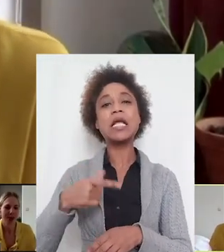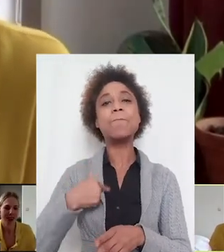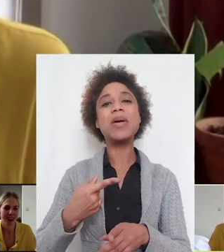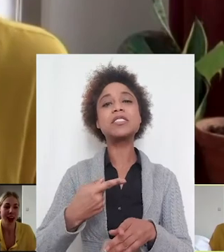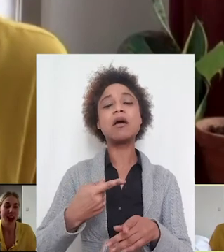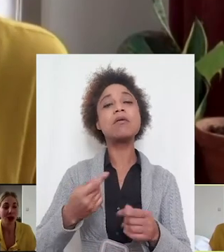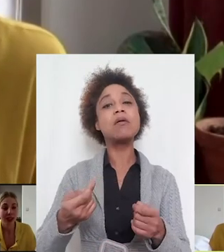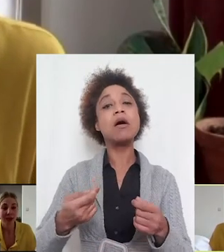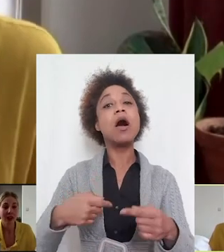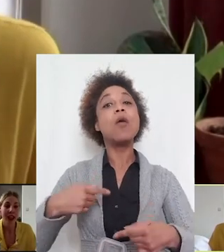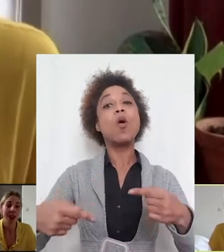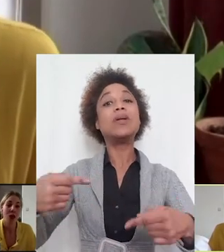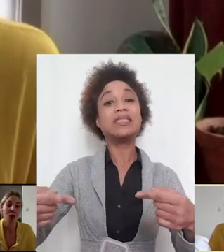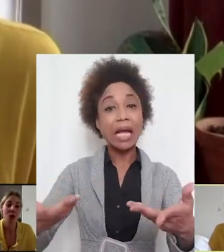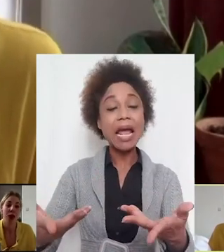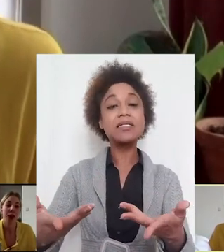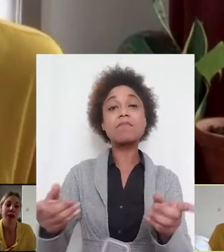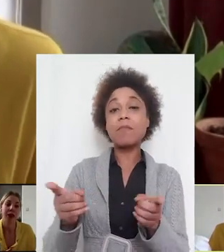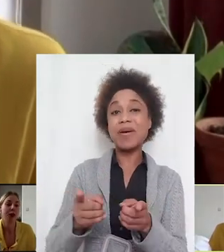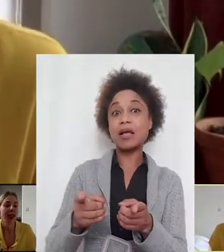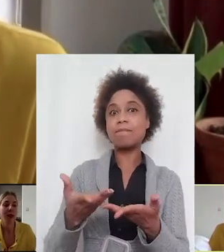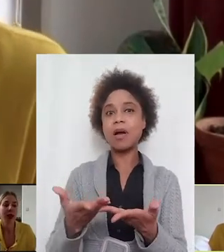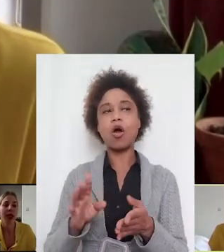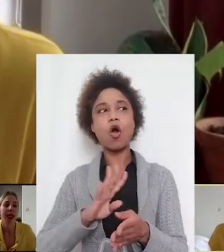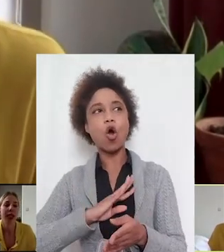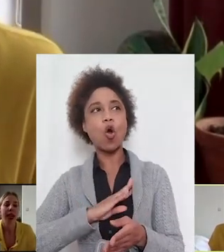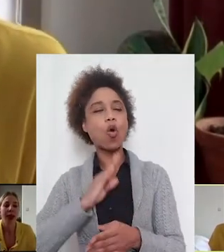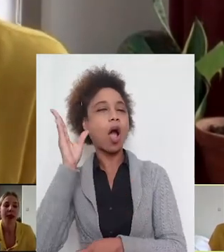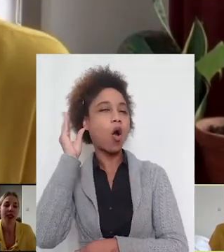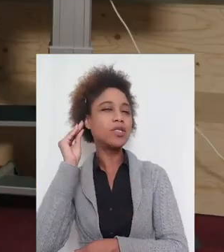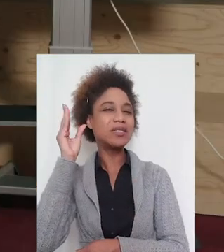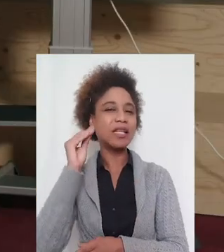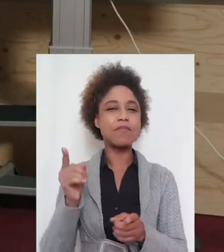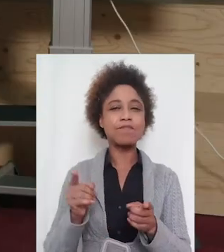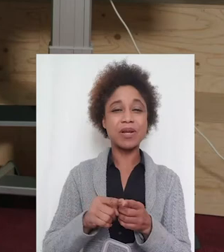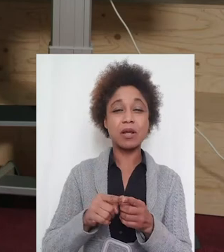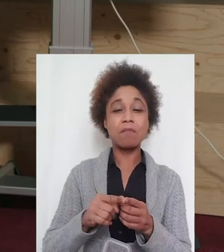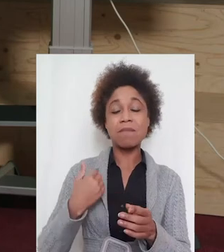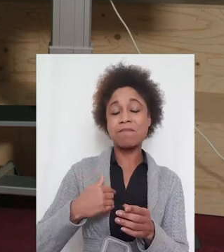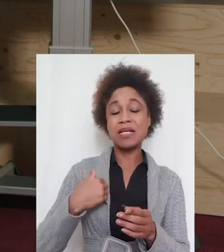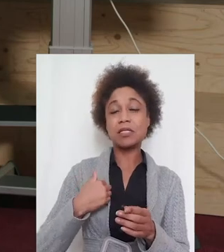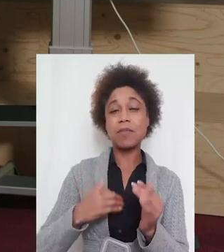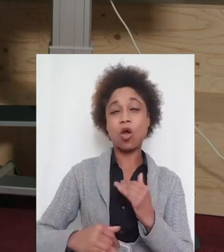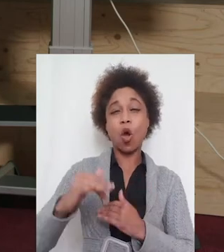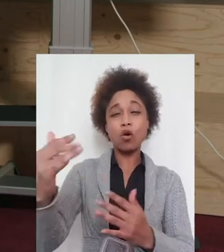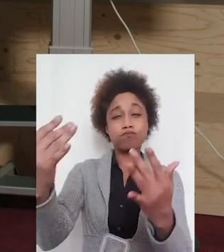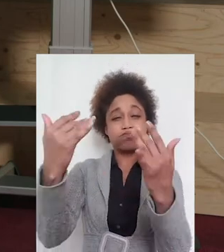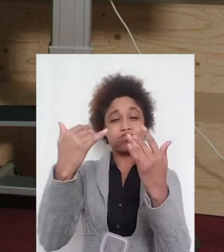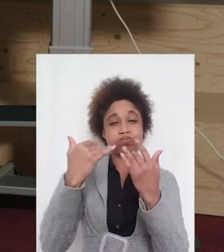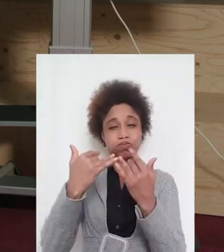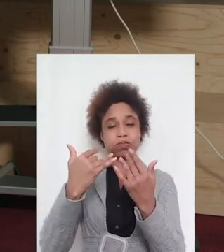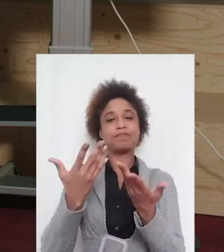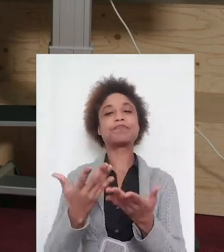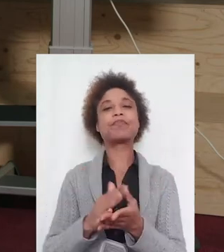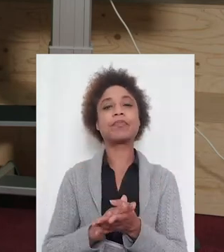mensen met een auditieve en of visuele beperking en mensen met een hoge prikkelgevoeligheid. En in ons tweede